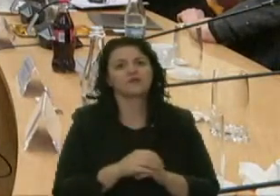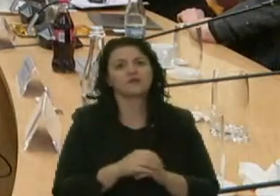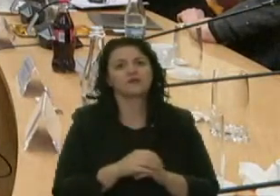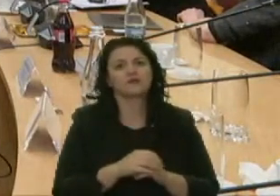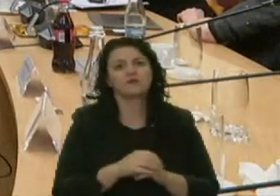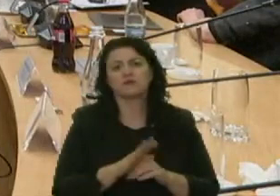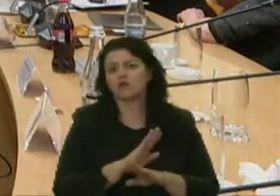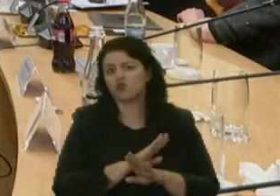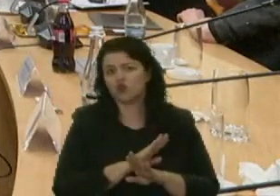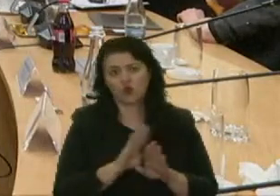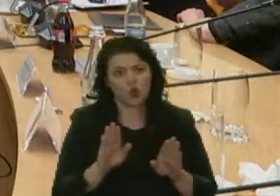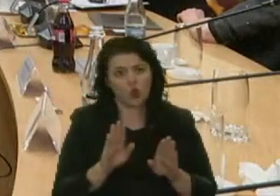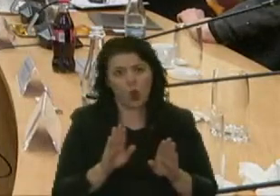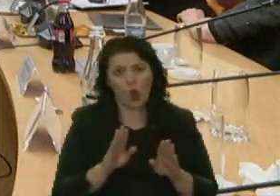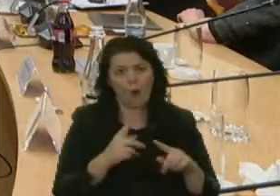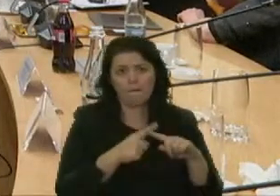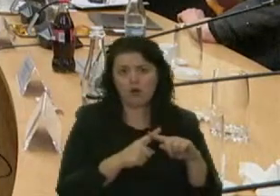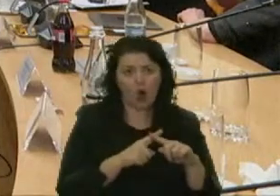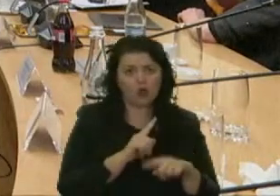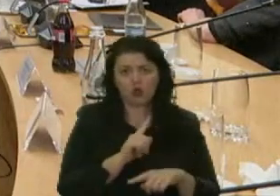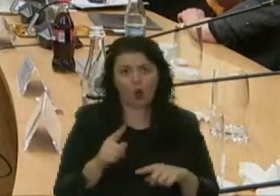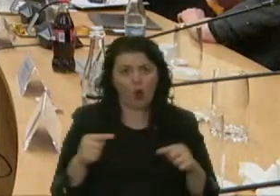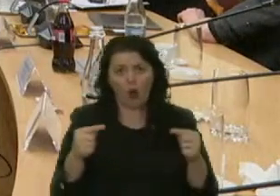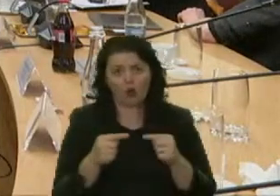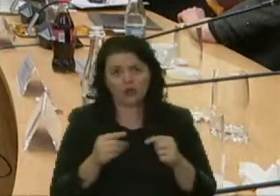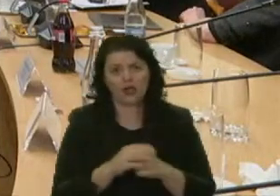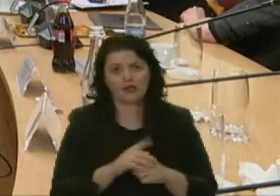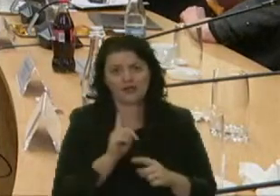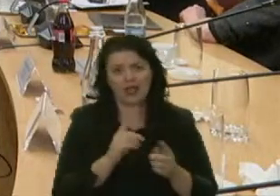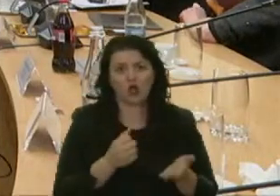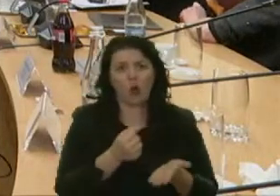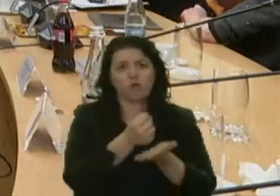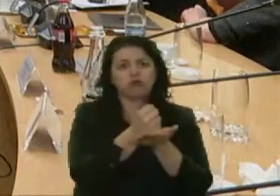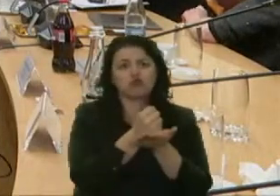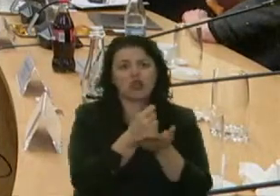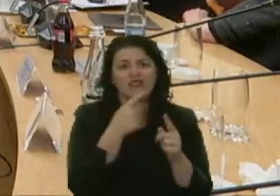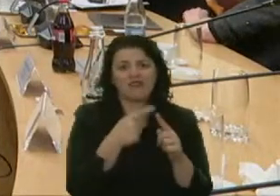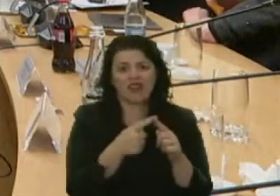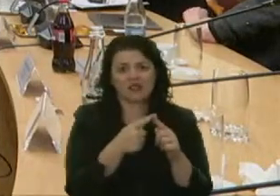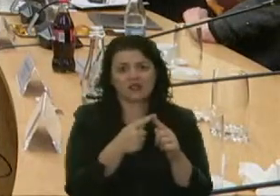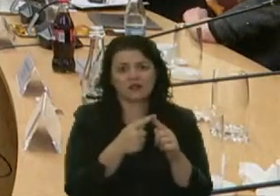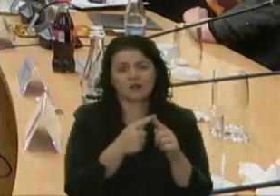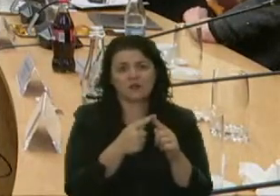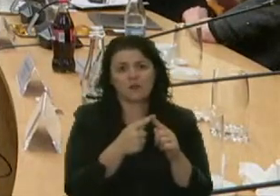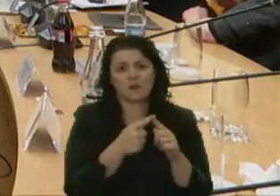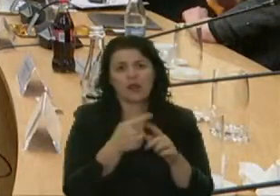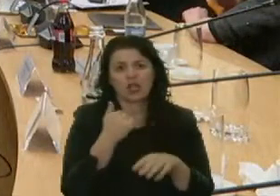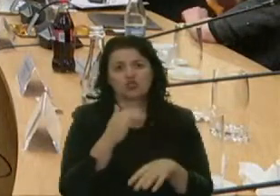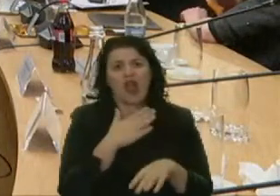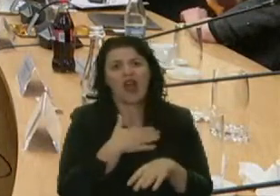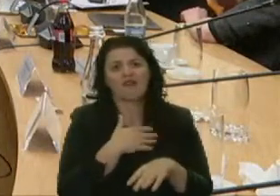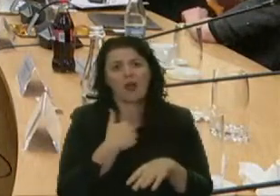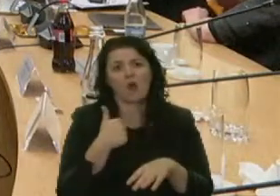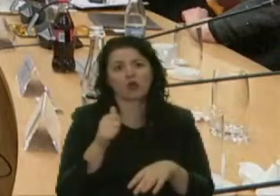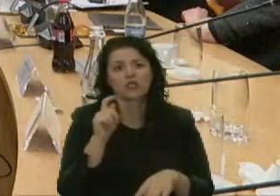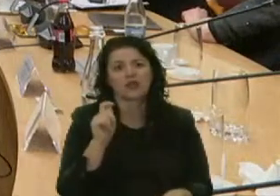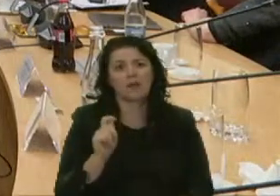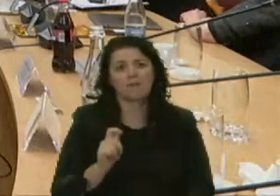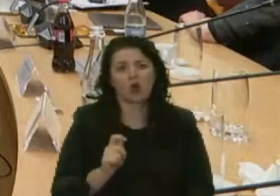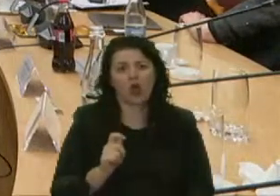Nu sunt nici nici contra dacă noi alocăm un buget fix x și avem 100 de